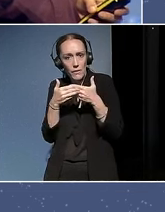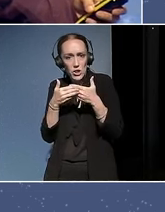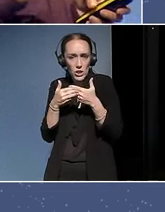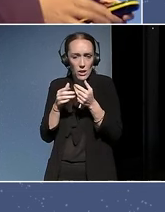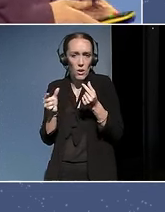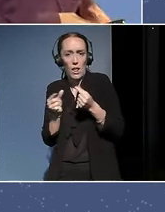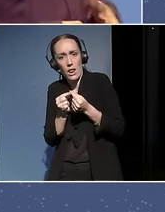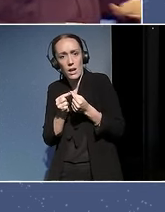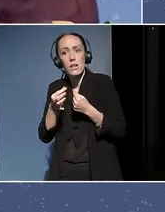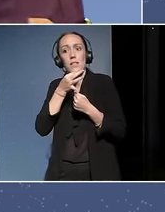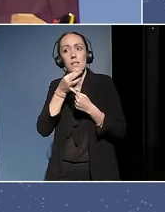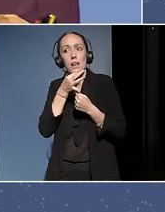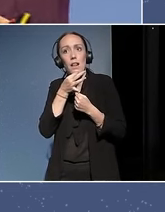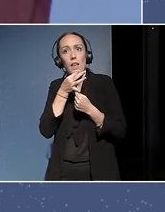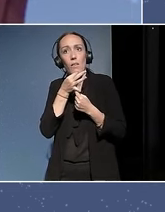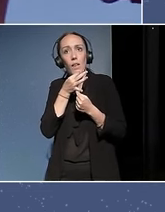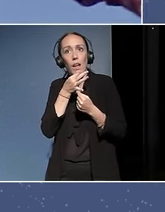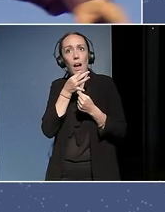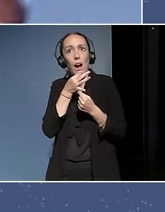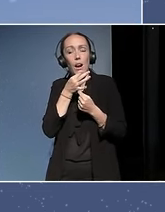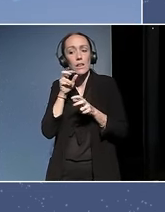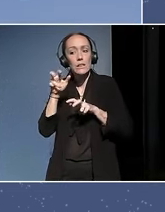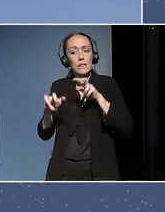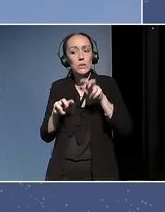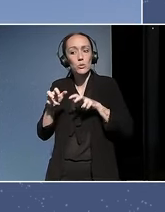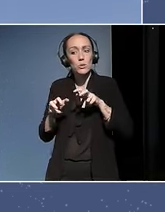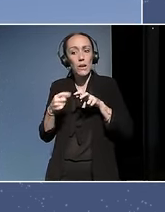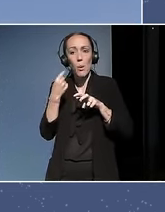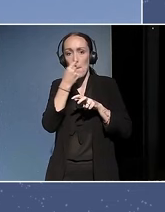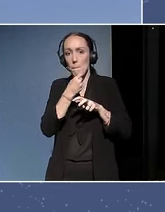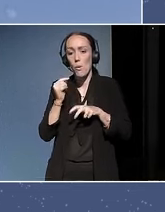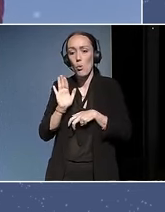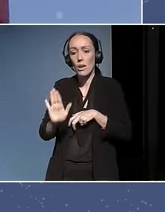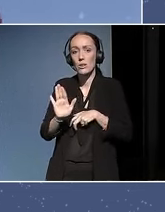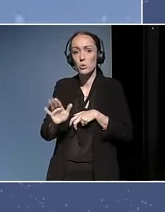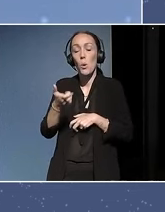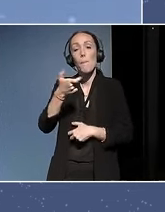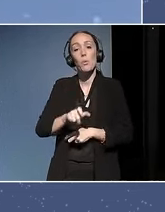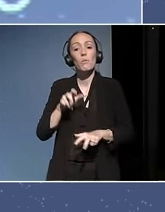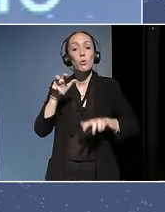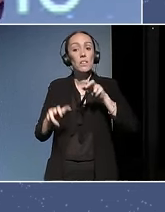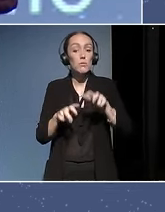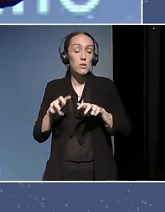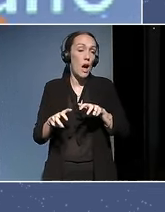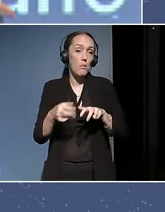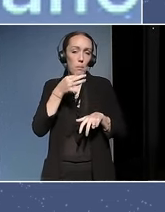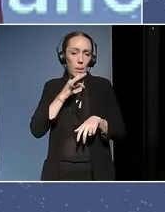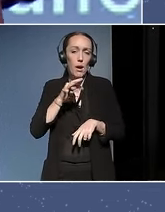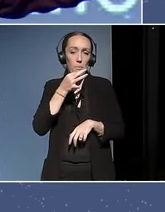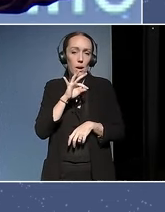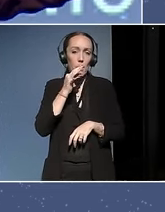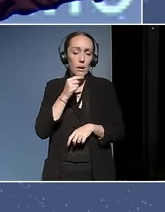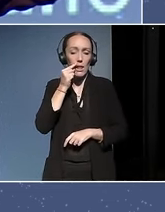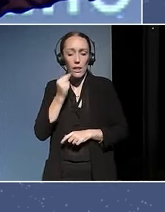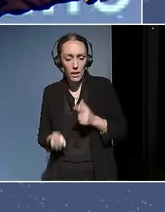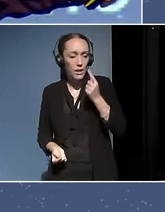venivano dalla bocca del dinosauro dinosauri perdevano spesso denti durante la vita per cui si trovano tantissimi